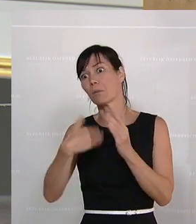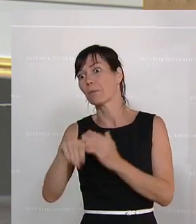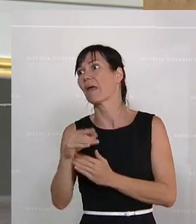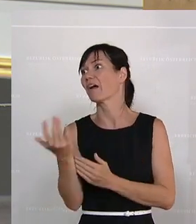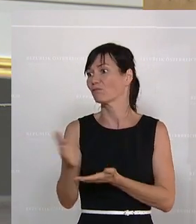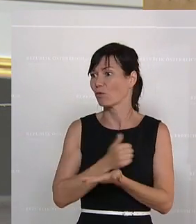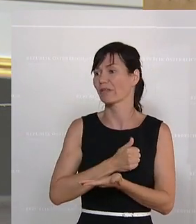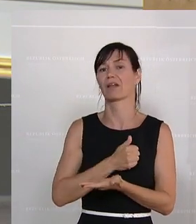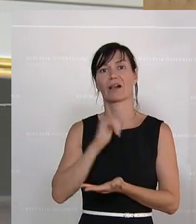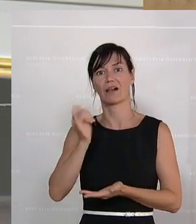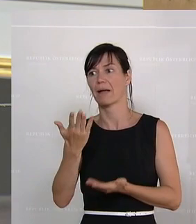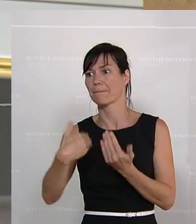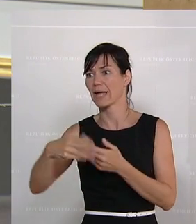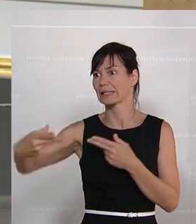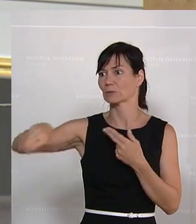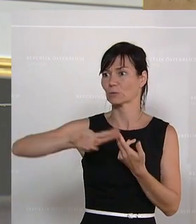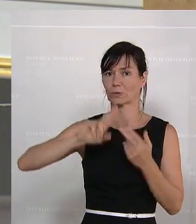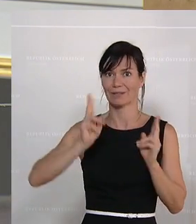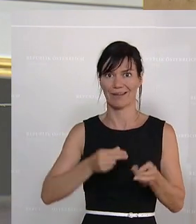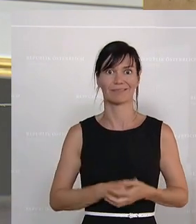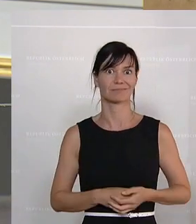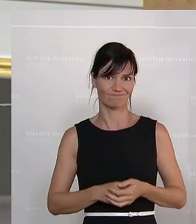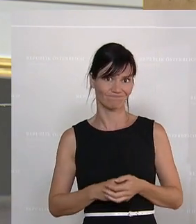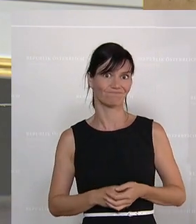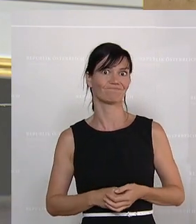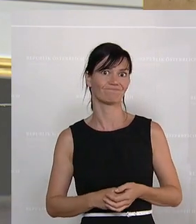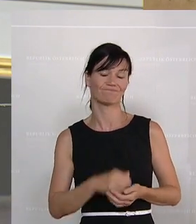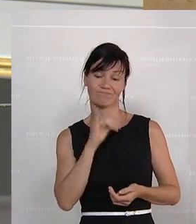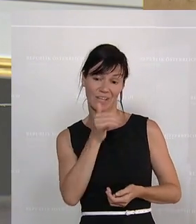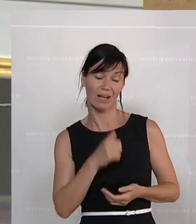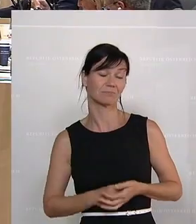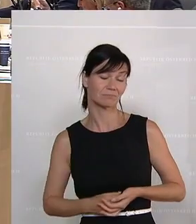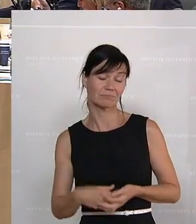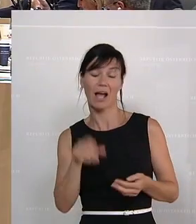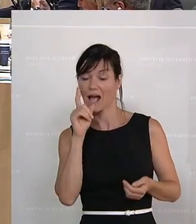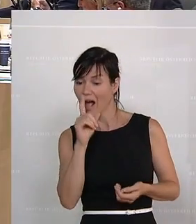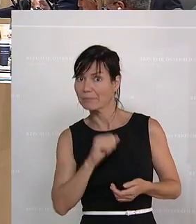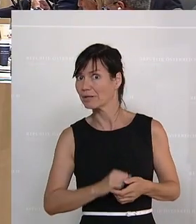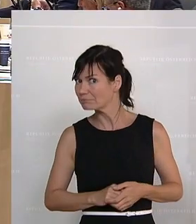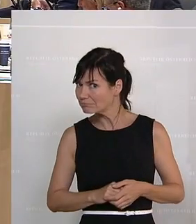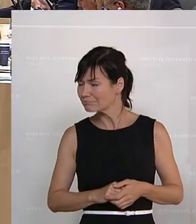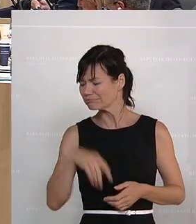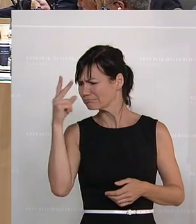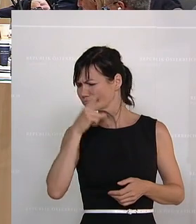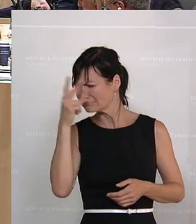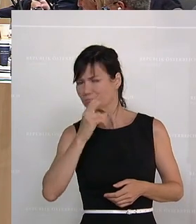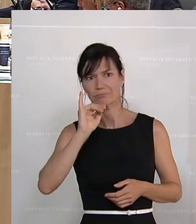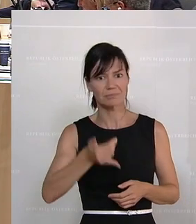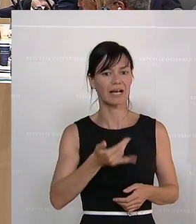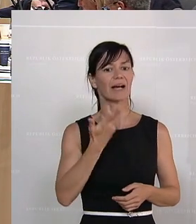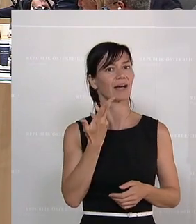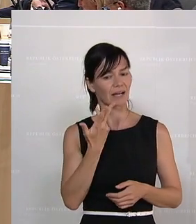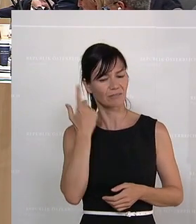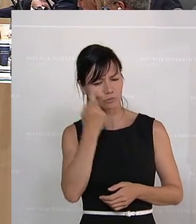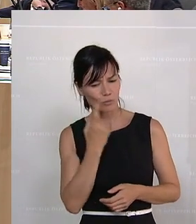sie eben mehr zurückbekommen von ihren steuern aber wir haben selbstverständlich auch für jene sorge